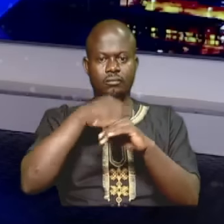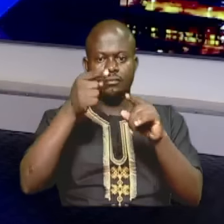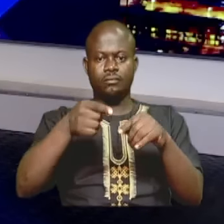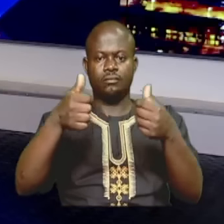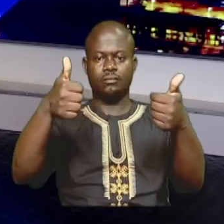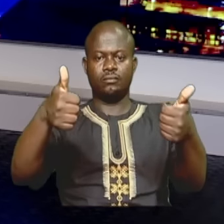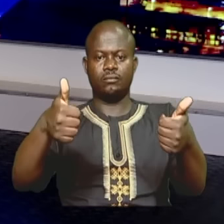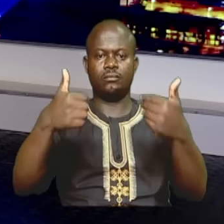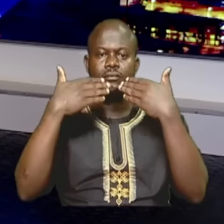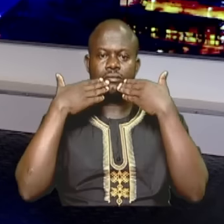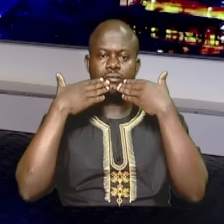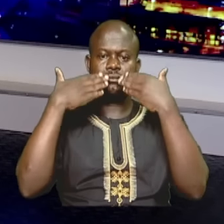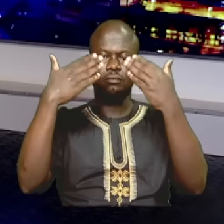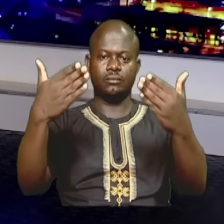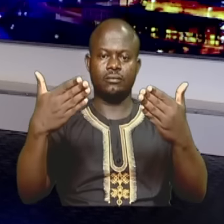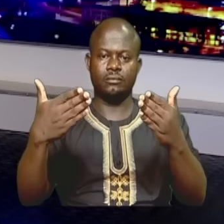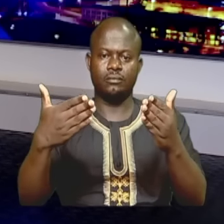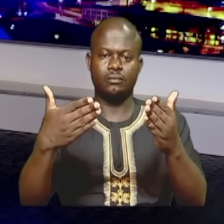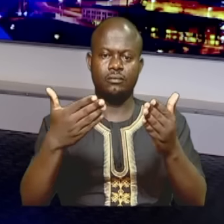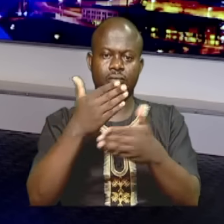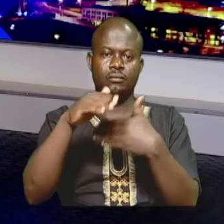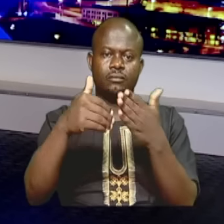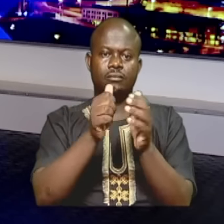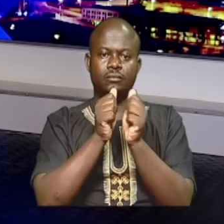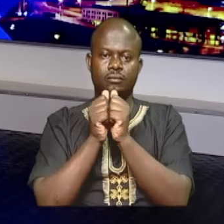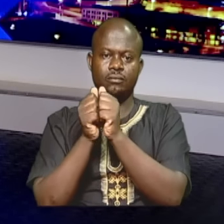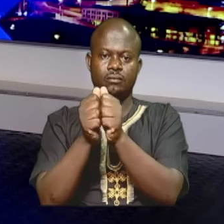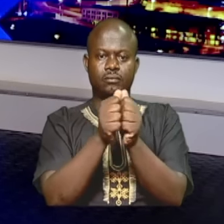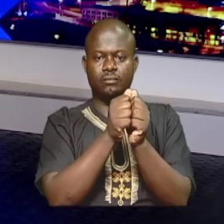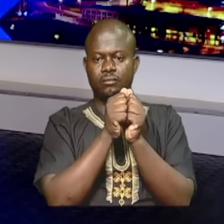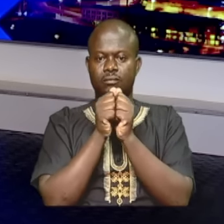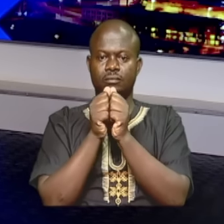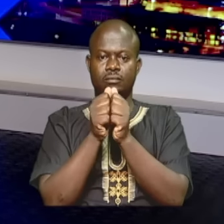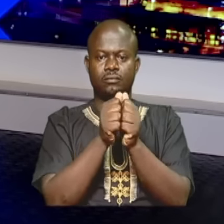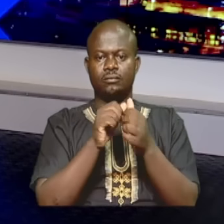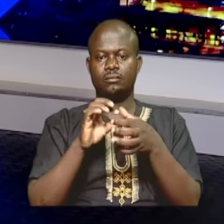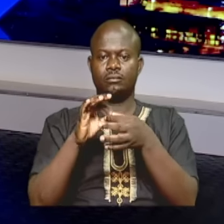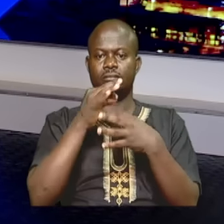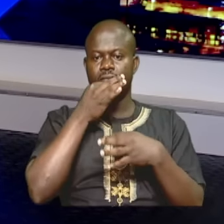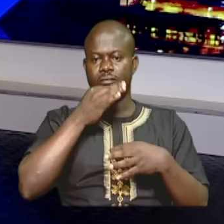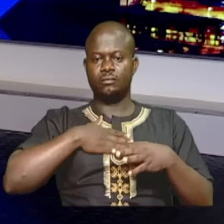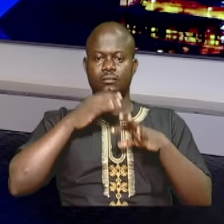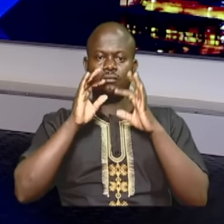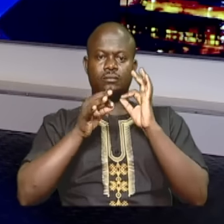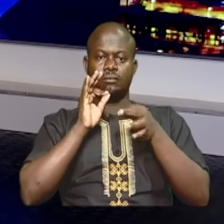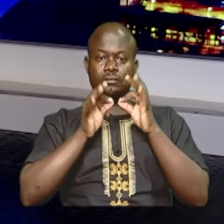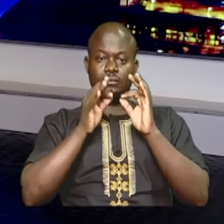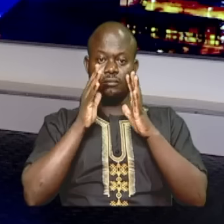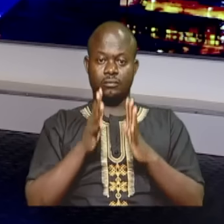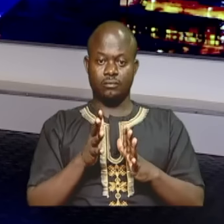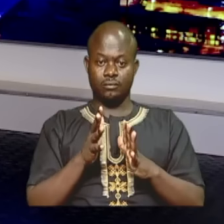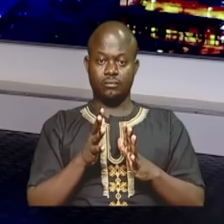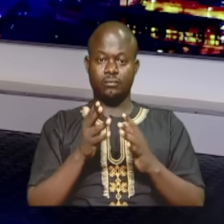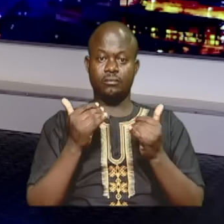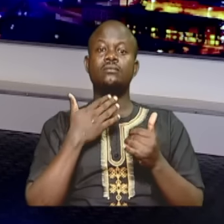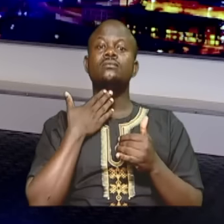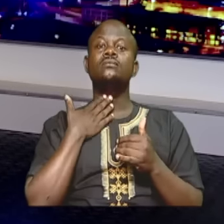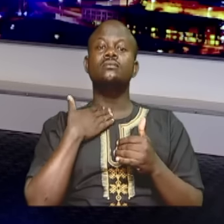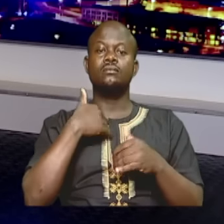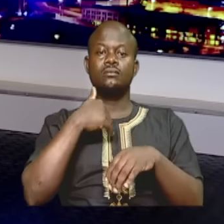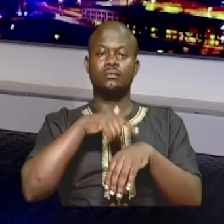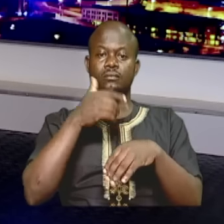neza, mbashimire mwese twabanye. Jyewe ndi Aime Bote Mushashi, narifatanije na Fidel Elizabeth Imbuto. Reka mbifurize kugira